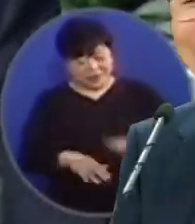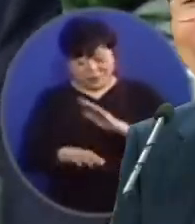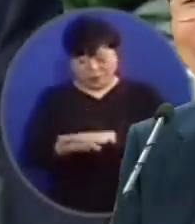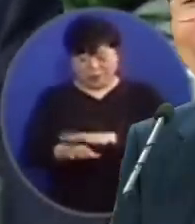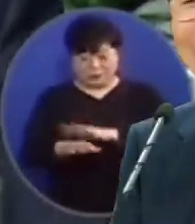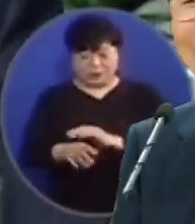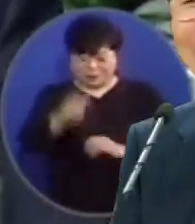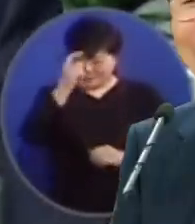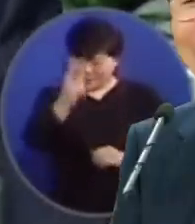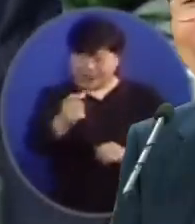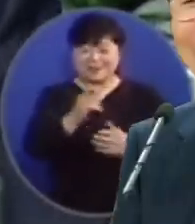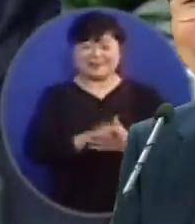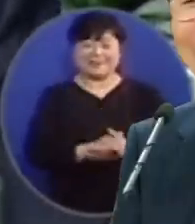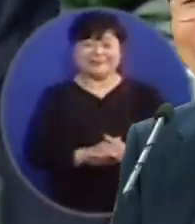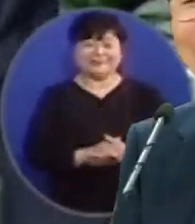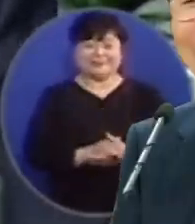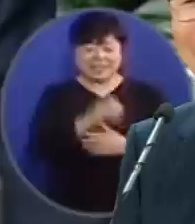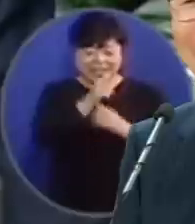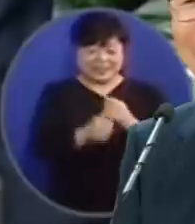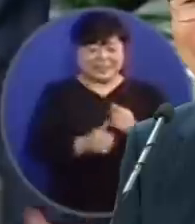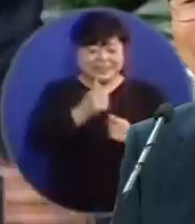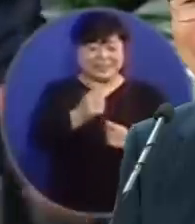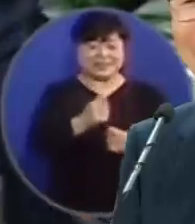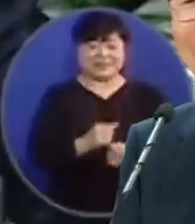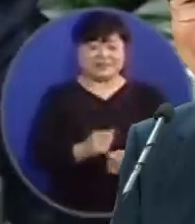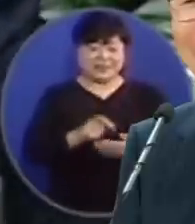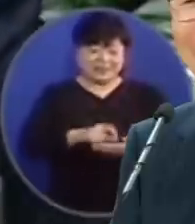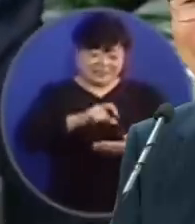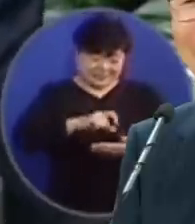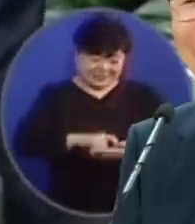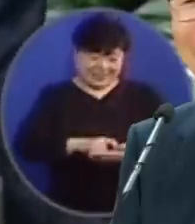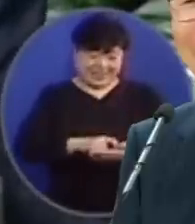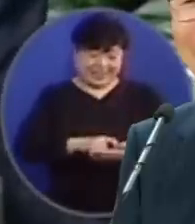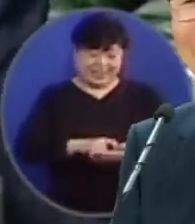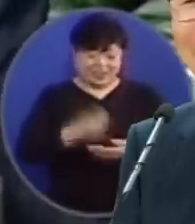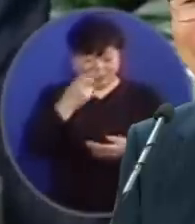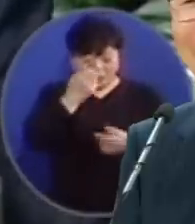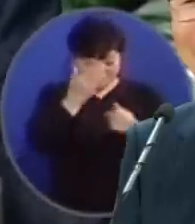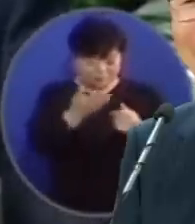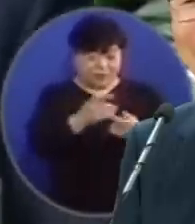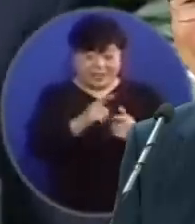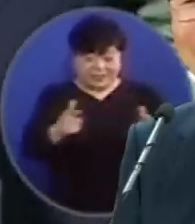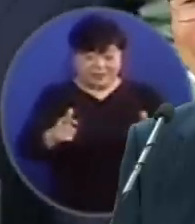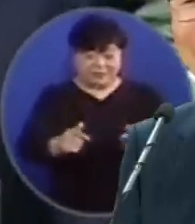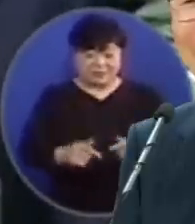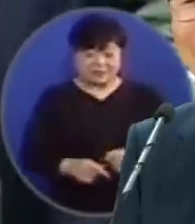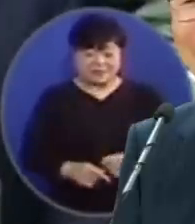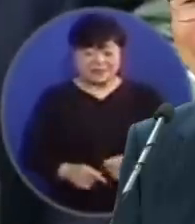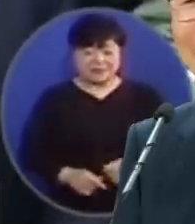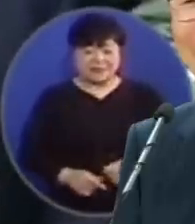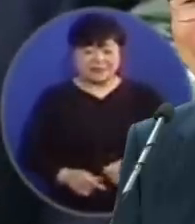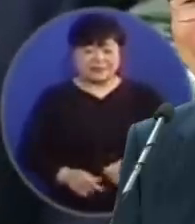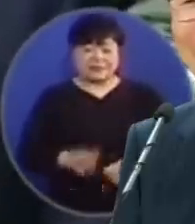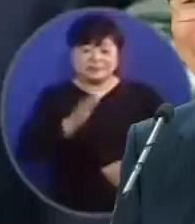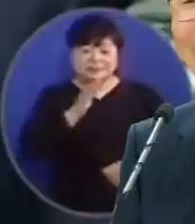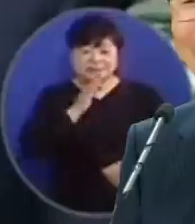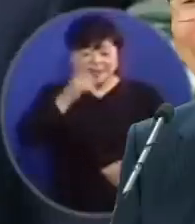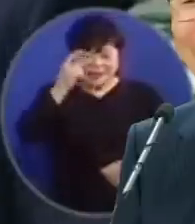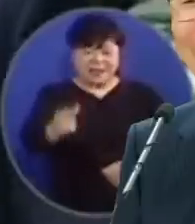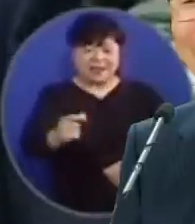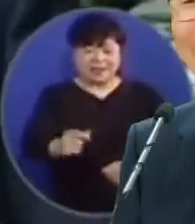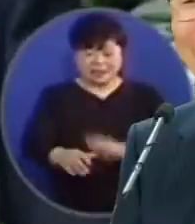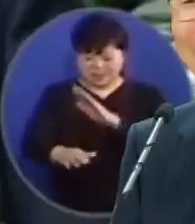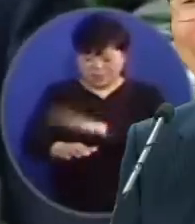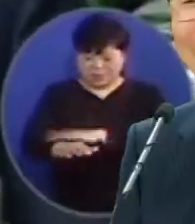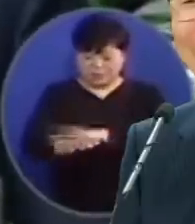오른손이 힘이 있지 않습니까? 그것은 하나님이 적당하게 너를 돌봐주겠다, 그게 아니라 내가 전력으로